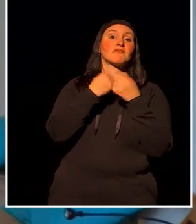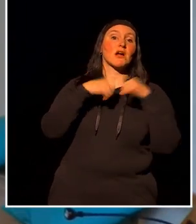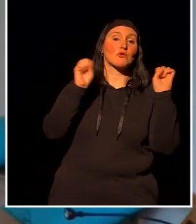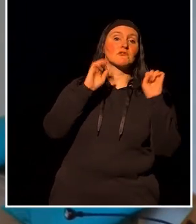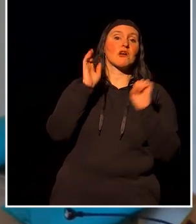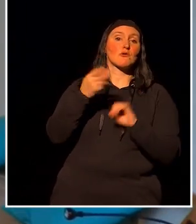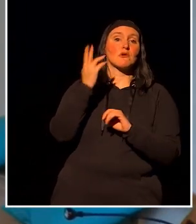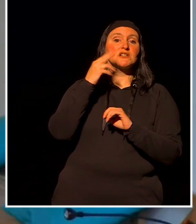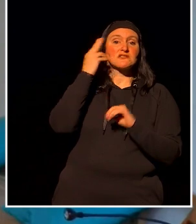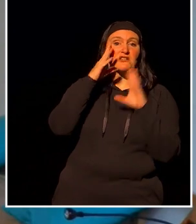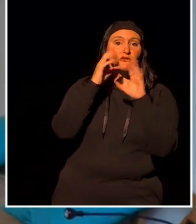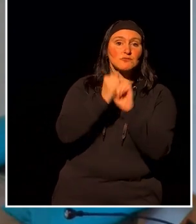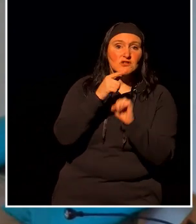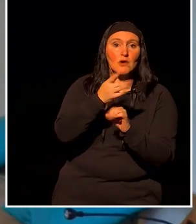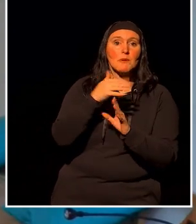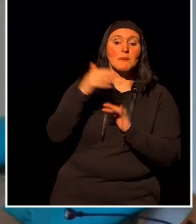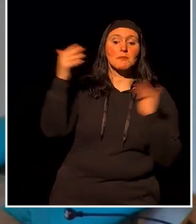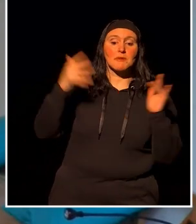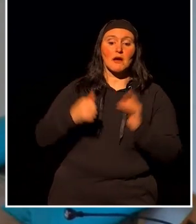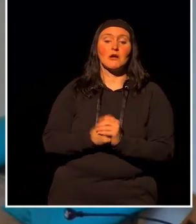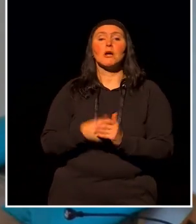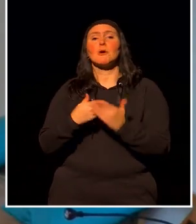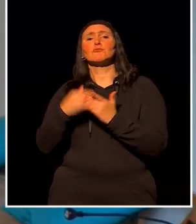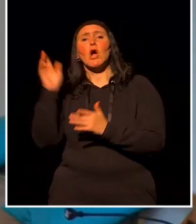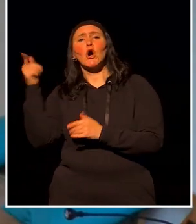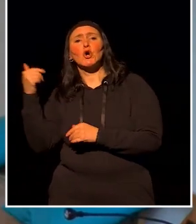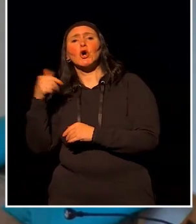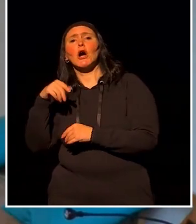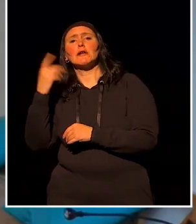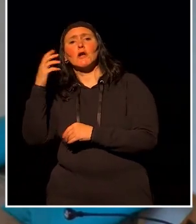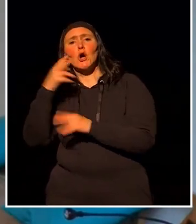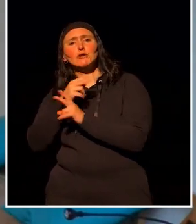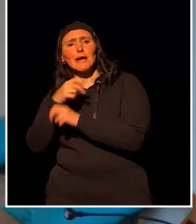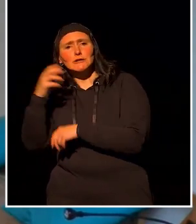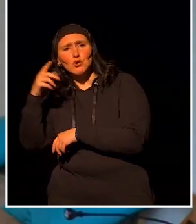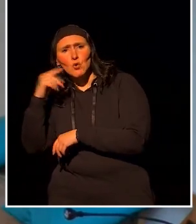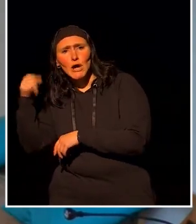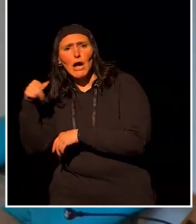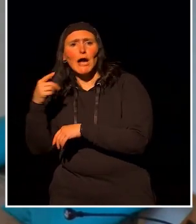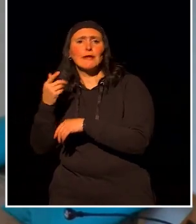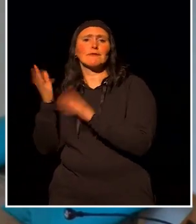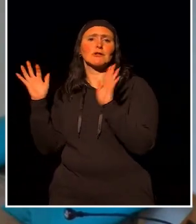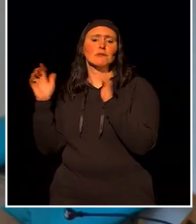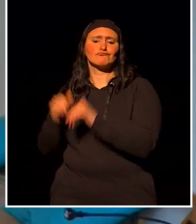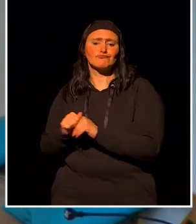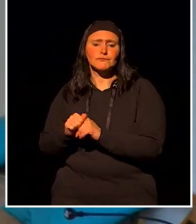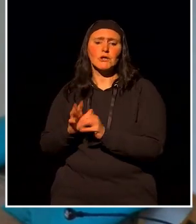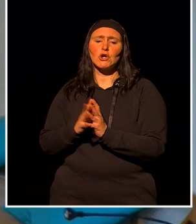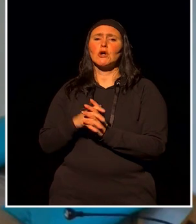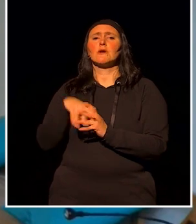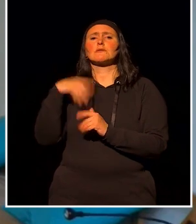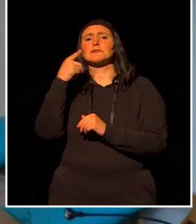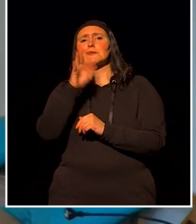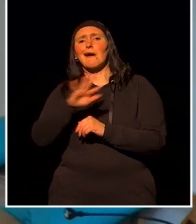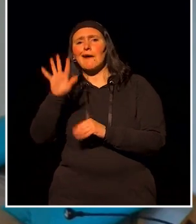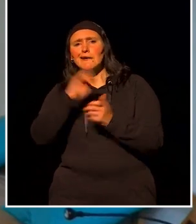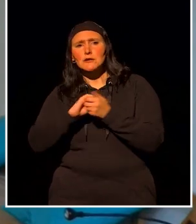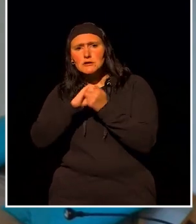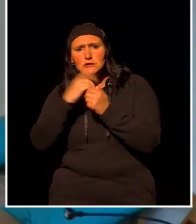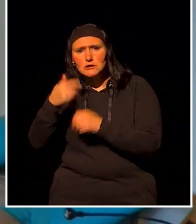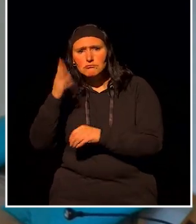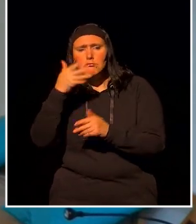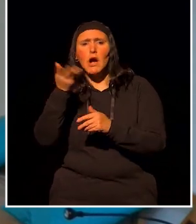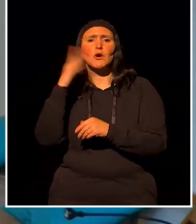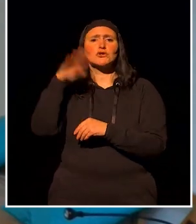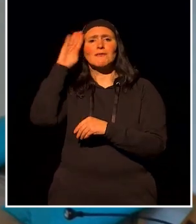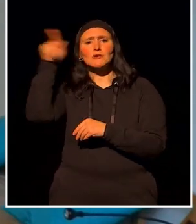Zusammenbruch der österreichisch-ungarischen Monarchie, das galt für den Zusammenbruch des Osmanischen Reichs, das galt auch für den Zusammenbruch der Sowjetunion.